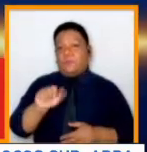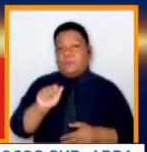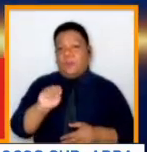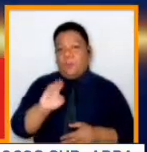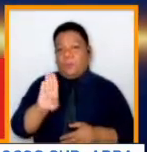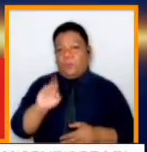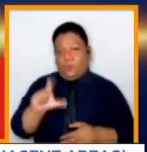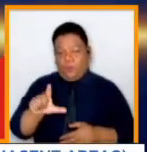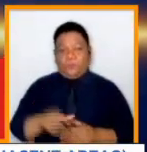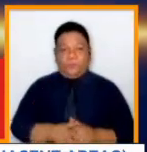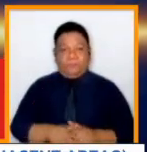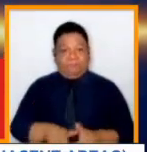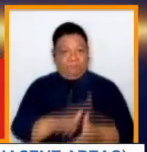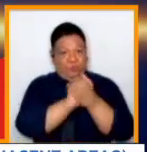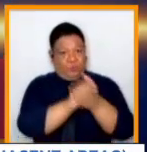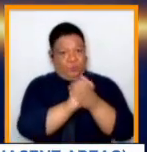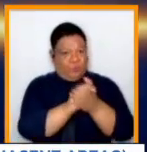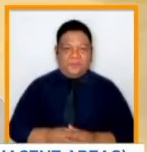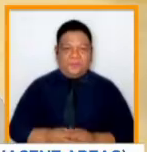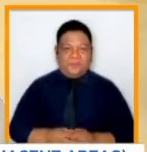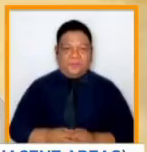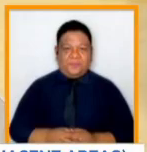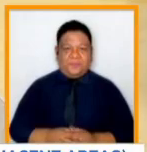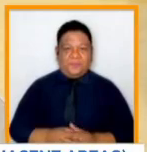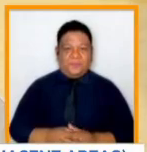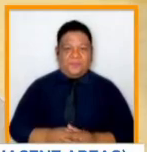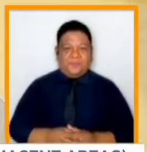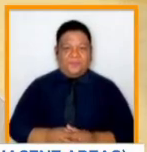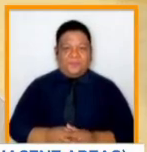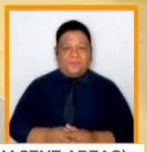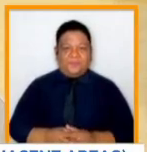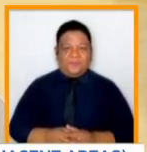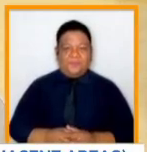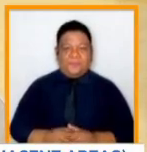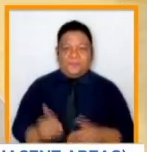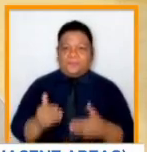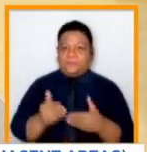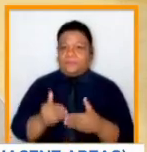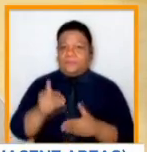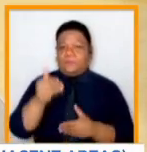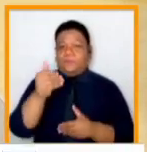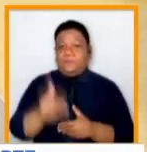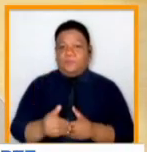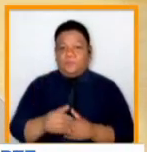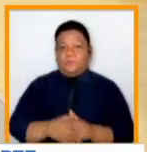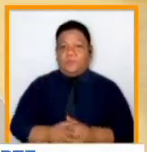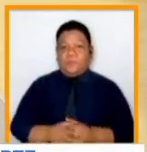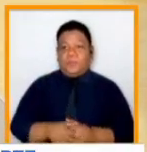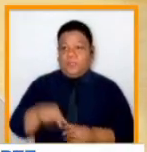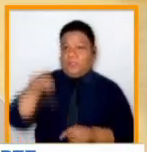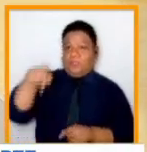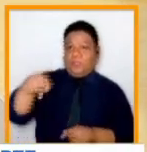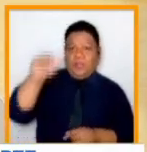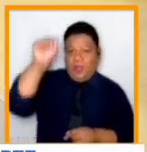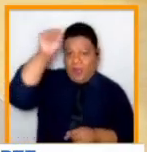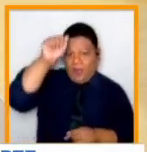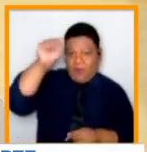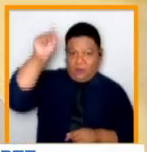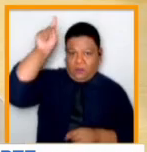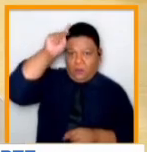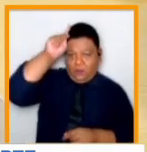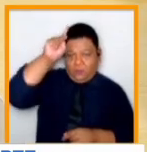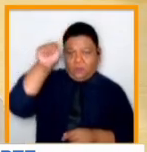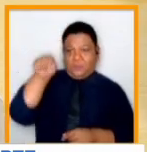Congratulations and best wishes Yumir and Princess. Sa Numancia, Aklan, agaw pansin ng isang musuleyo na pinalibutan